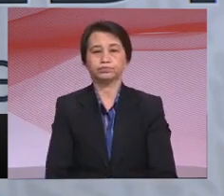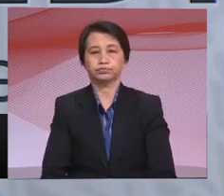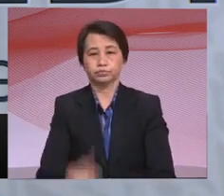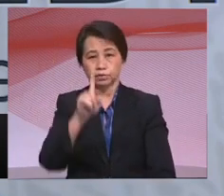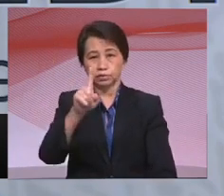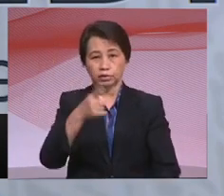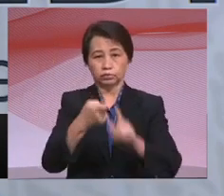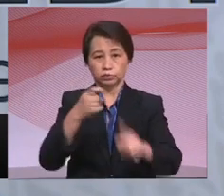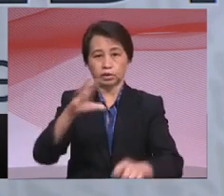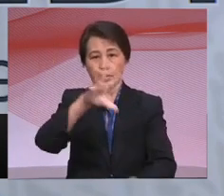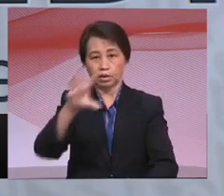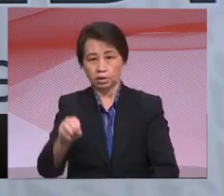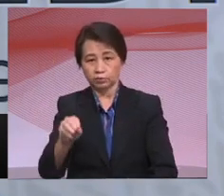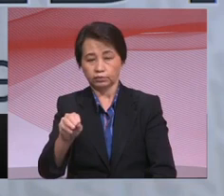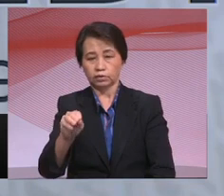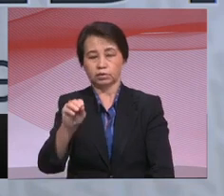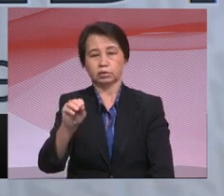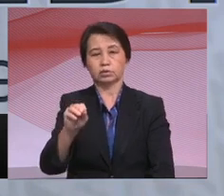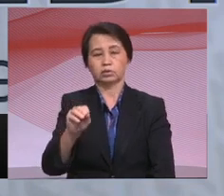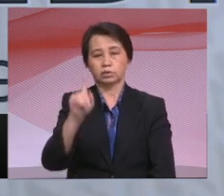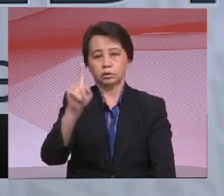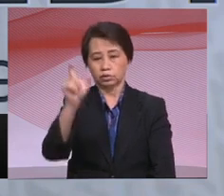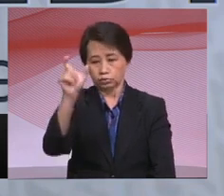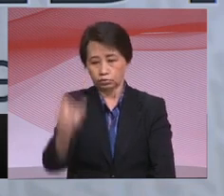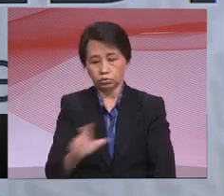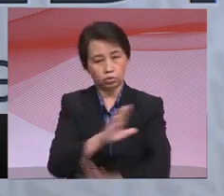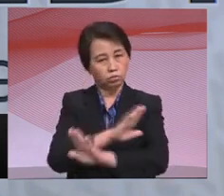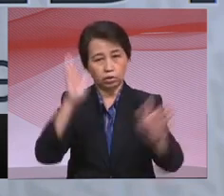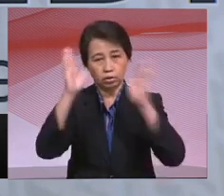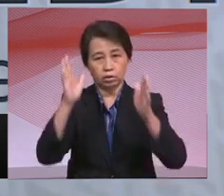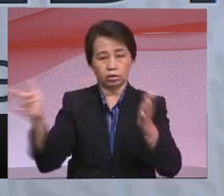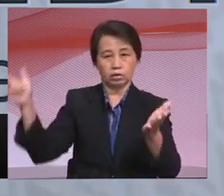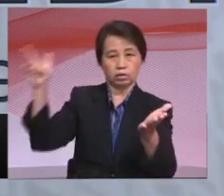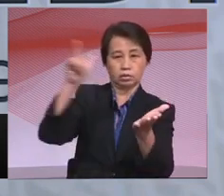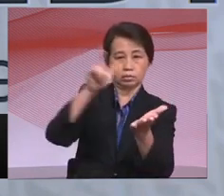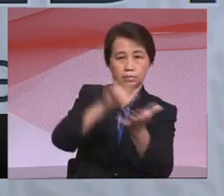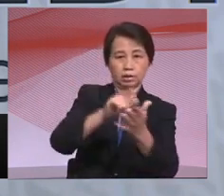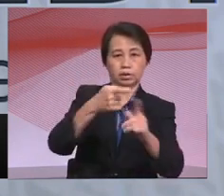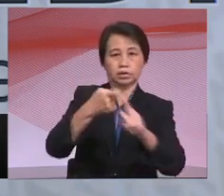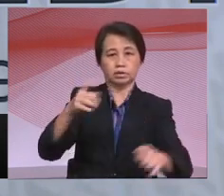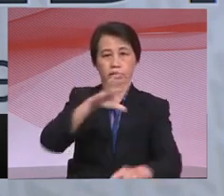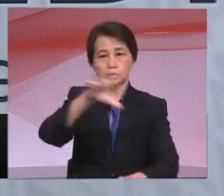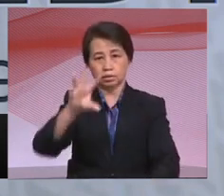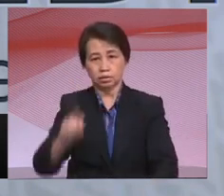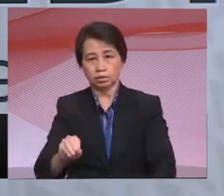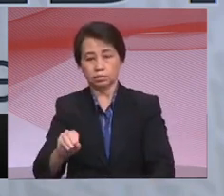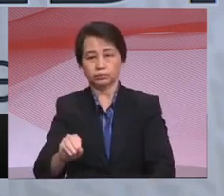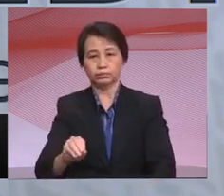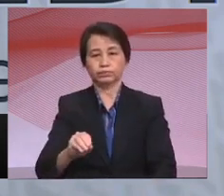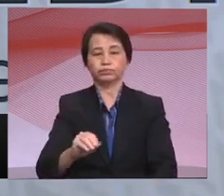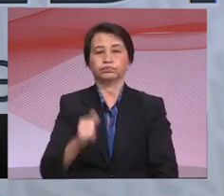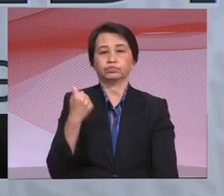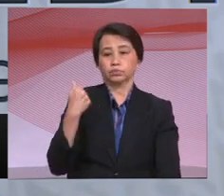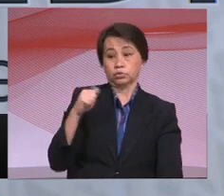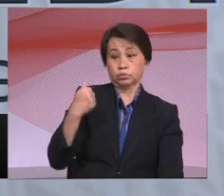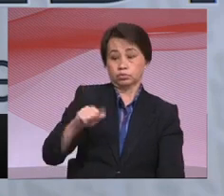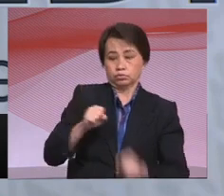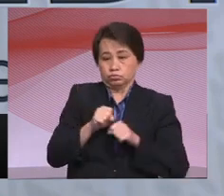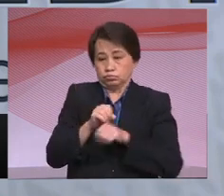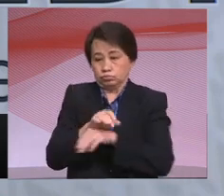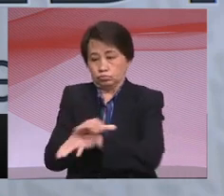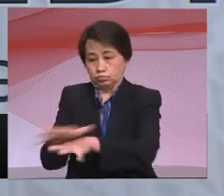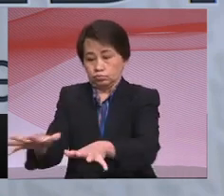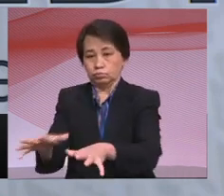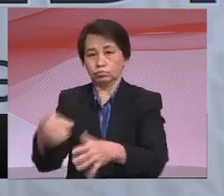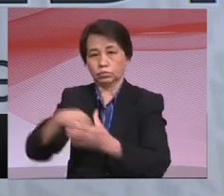Afrika Selatan, iaitu seorang bukan warga negara yang pulang daripada Afrika Selatan. Daripada 10 kes penularan di dalam